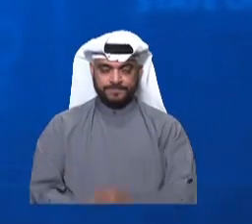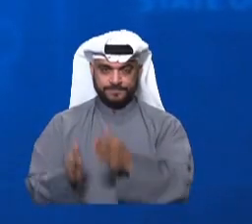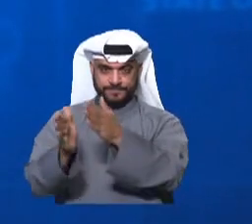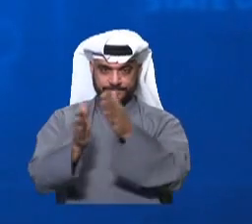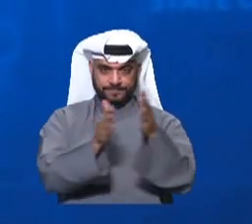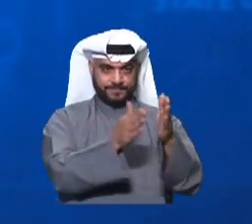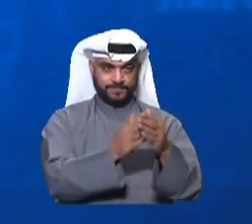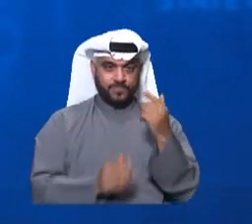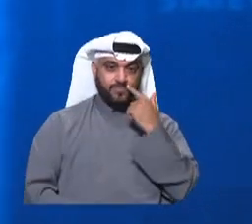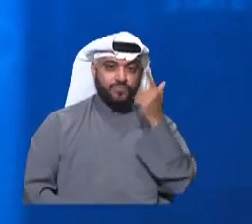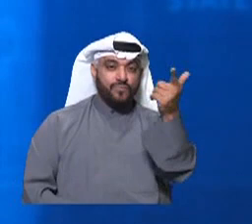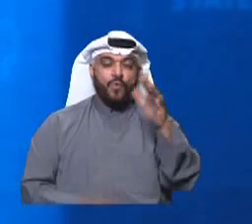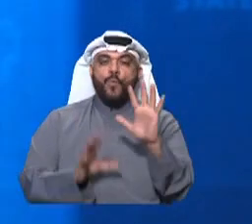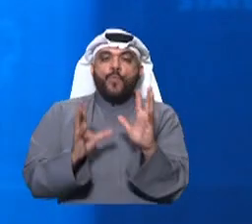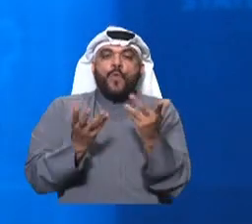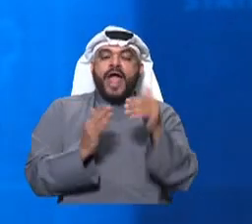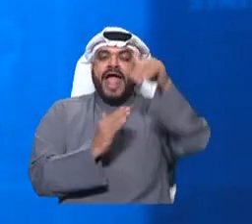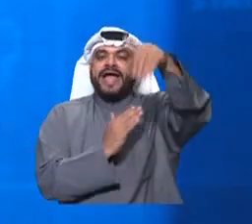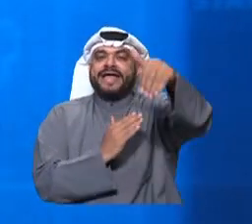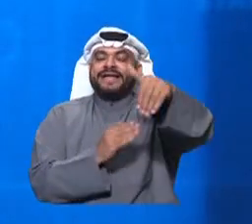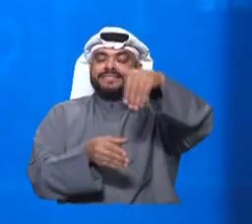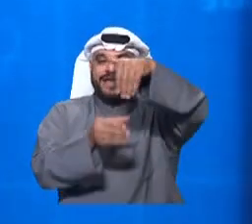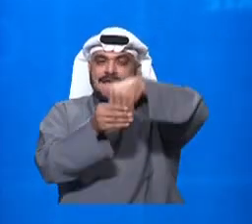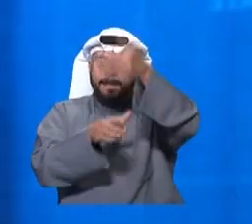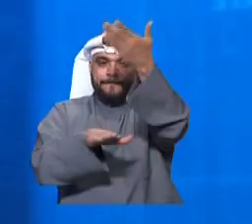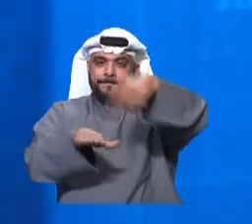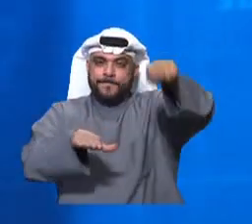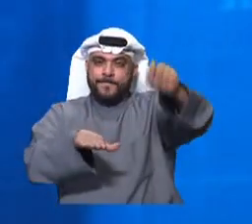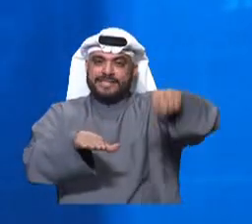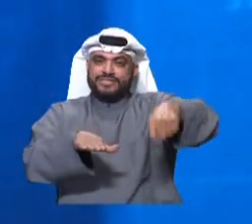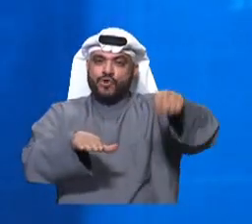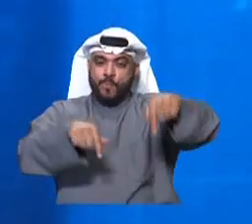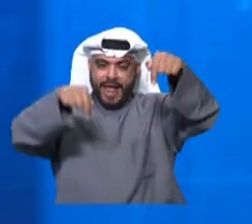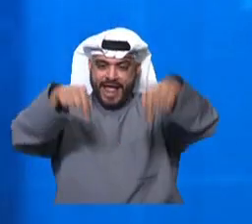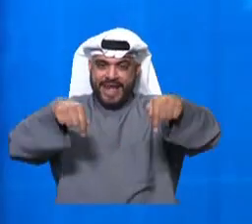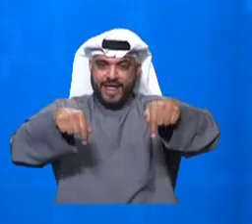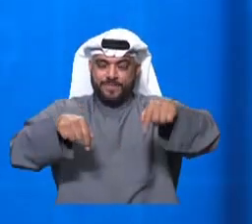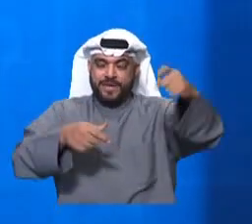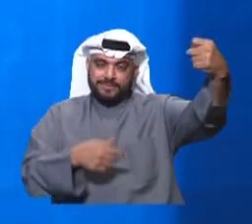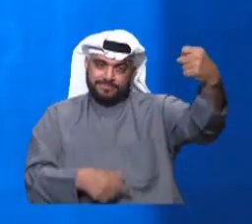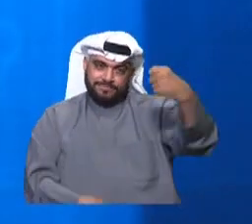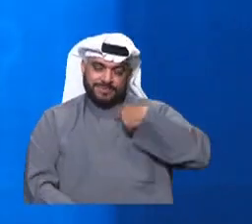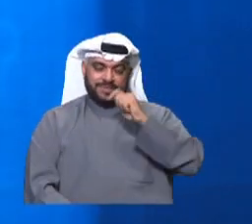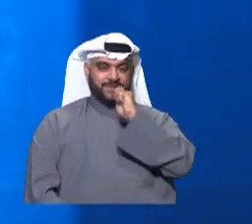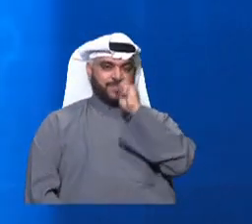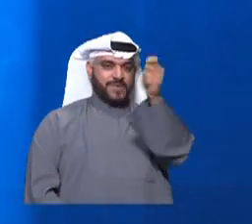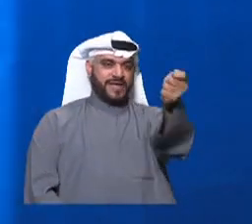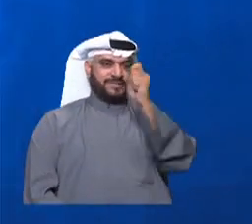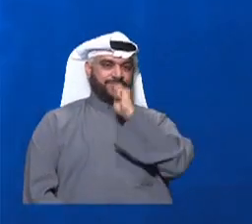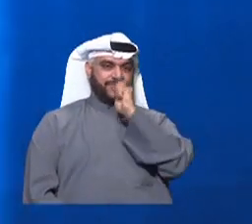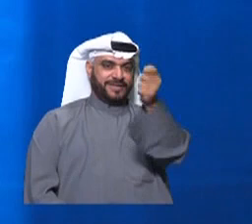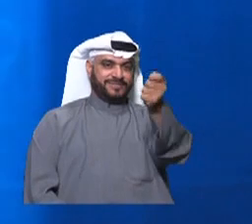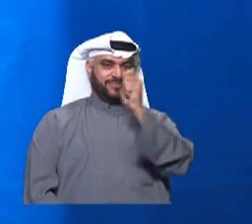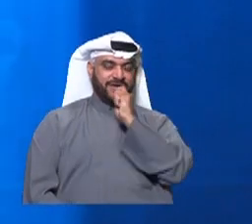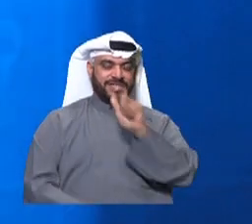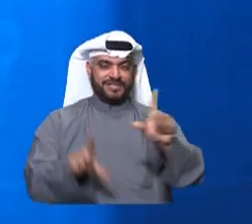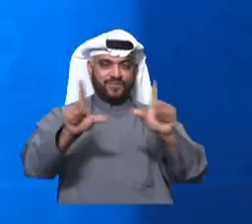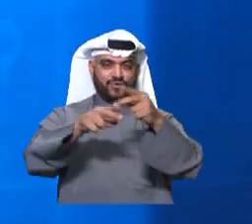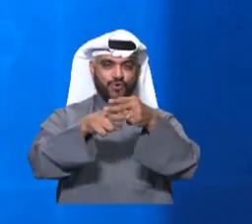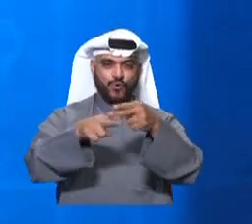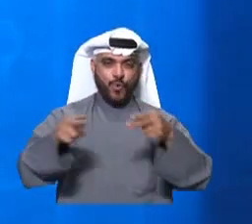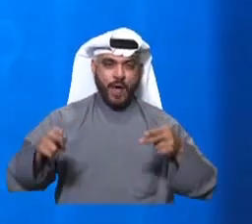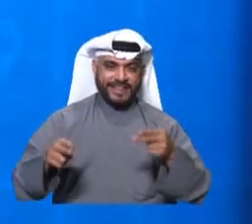أيها السادة، لمتابعة المزيد حول الجلسة الخاصة التي يعقدها مجلس الأمة اليوم ينضم إلينا مراسل تلفزيون دولة